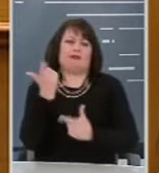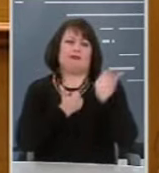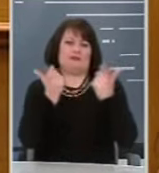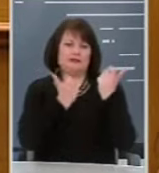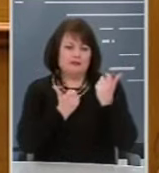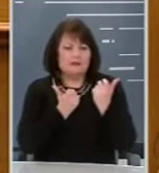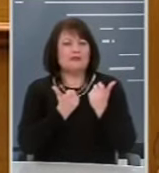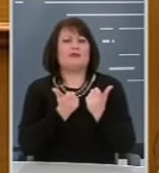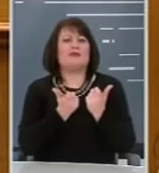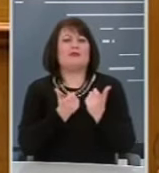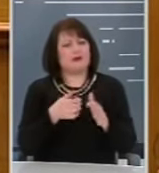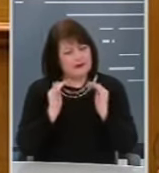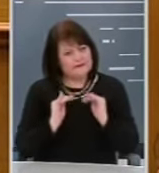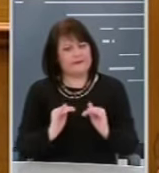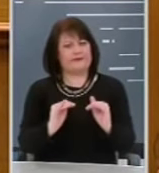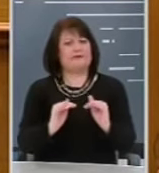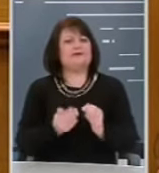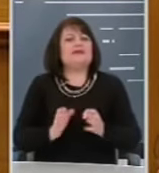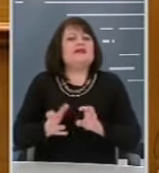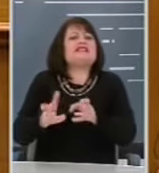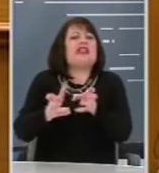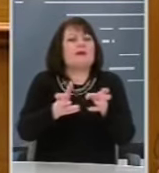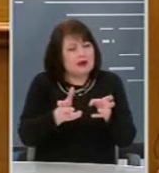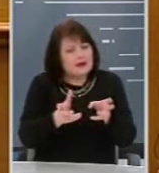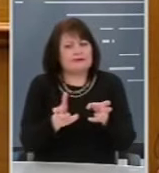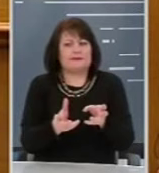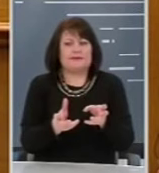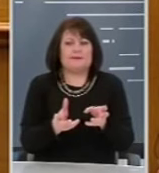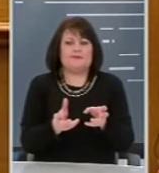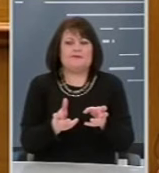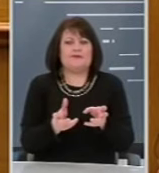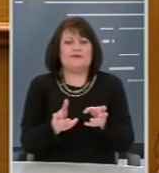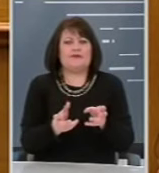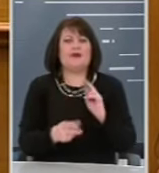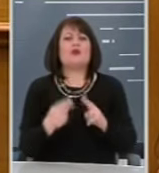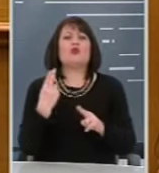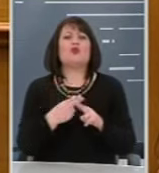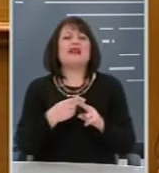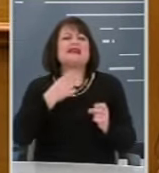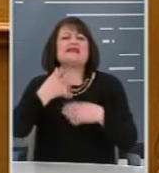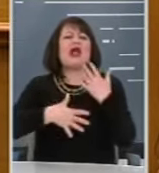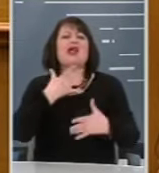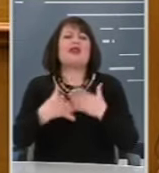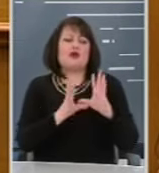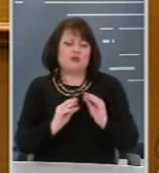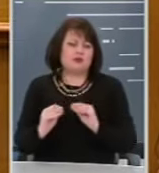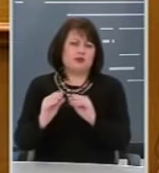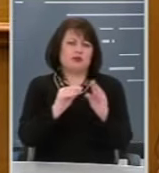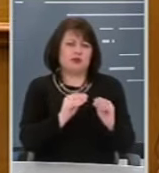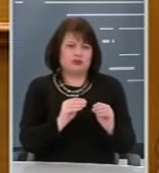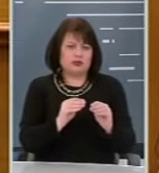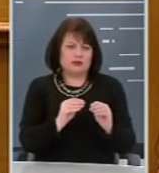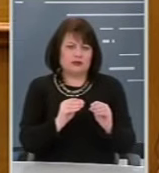στη ζωή μέσα μαζικής ενημέρωσης που πρωταγωνίστησαν στη σκανδαλολογία σε βάρος